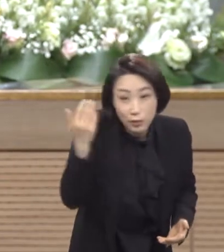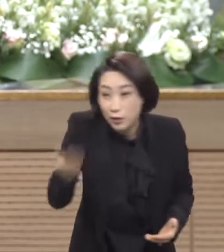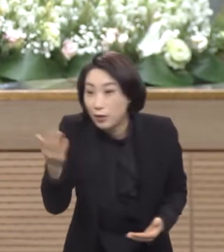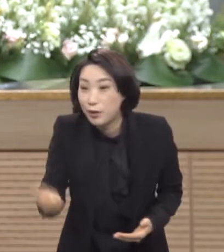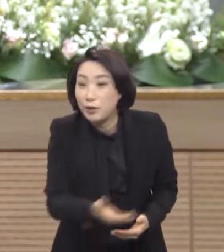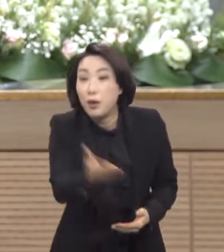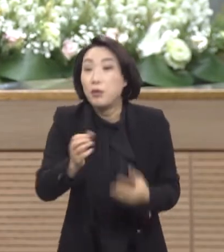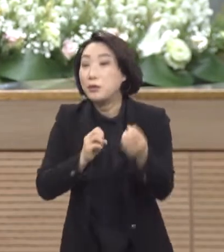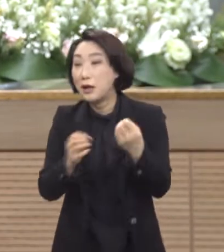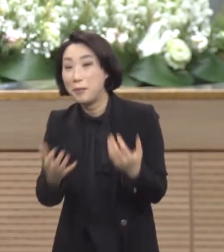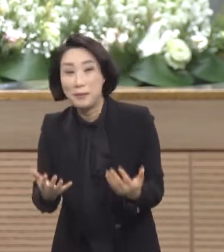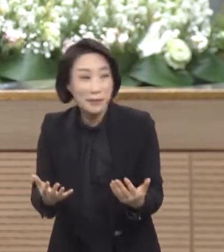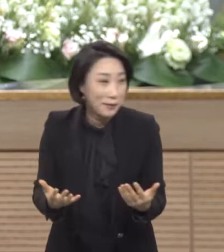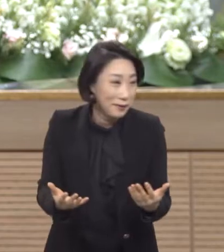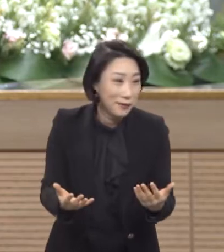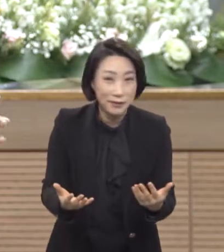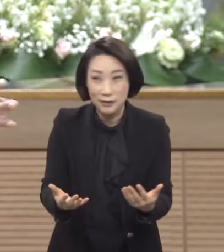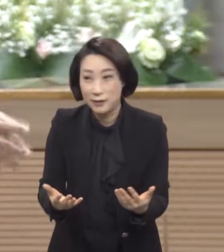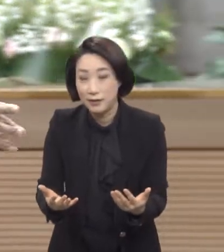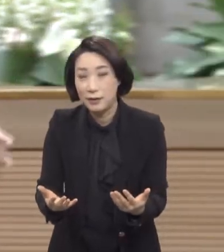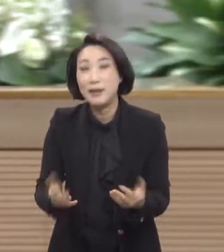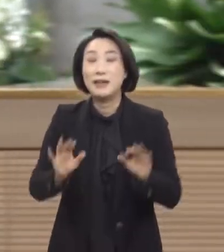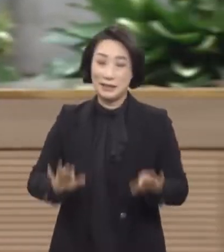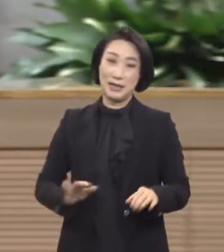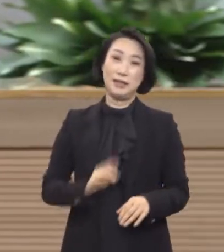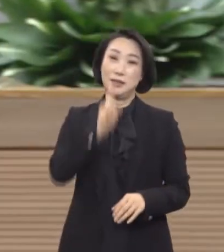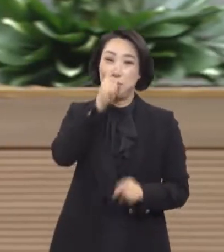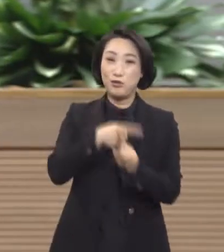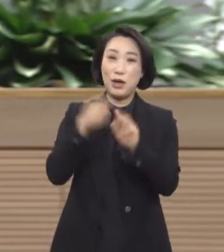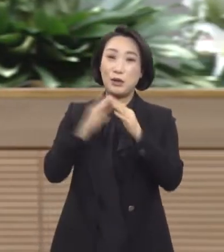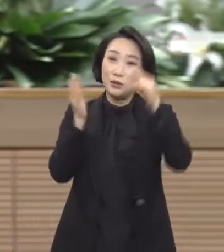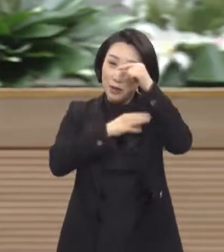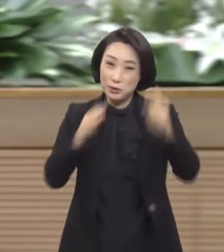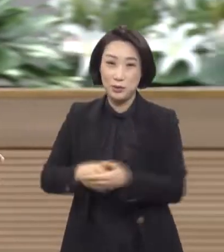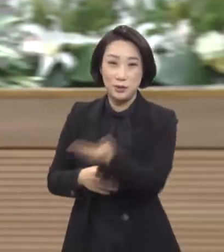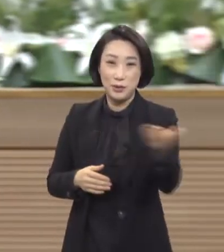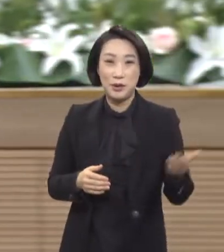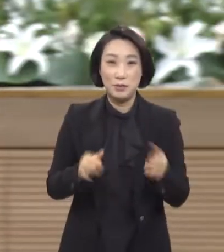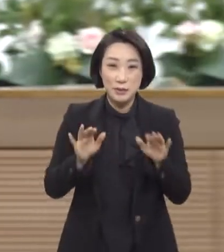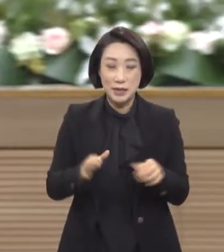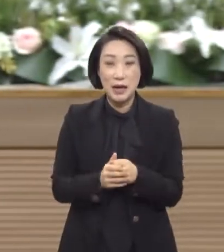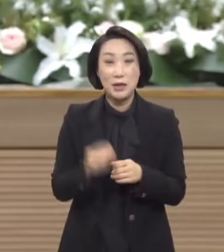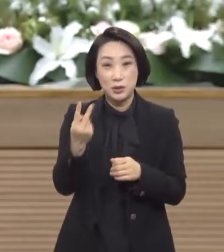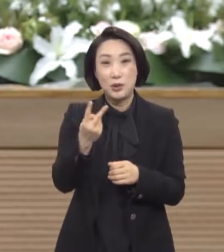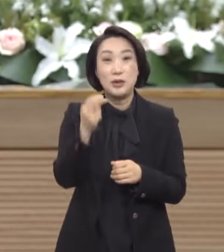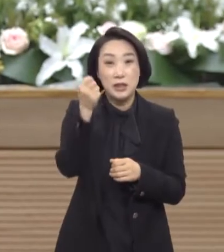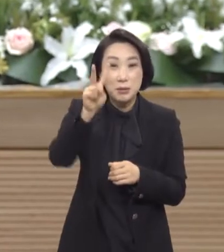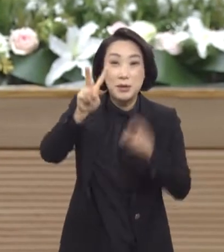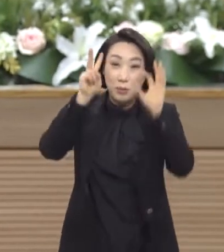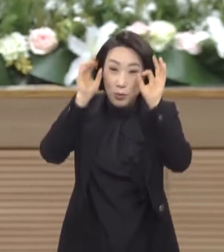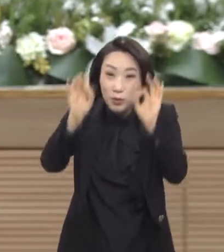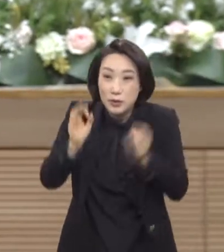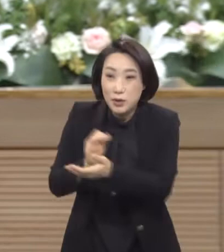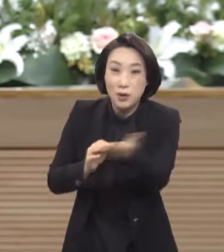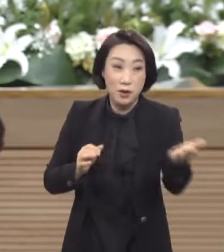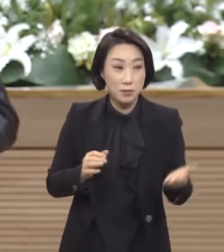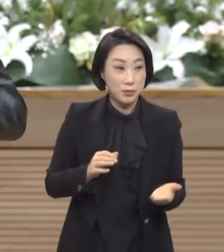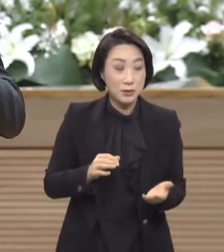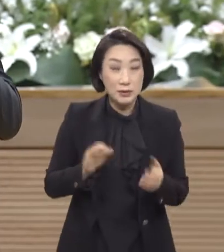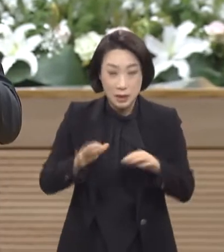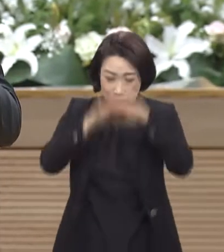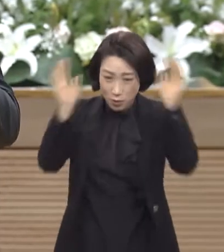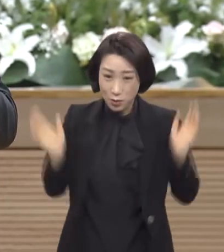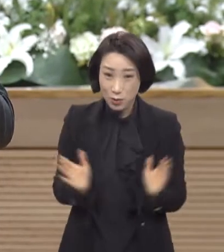뭐라고 말씀하시겠어요? 우리 연세장교회 성도들이요, 이 방송을 듣는 여러분들이요,